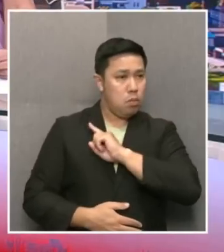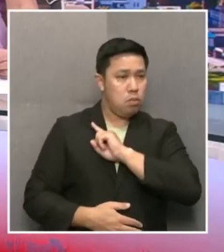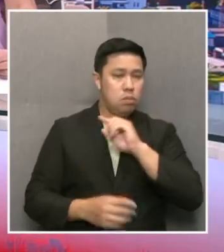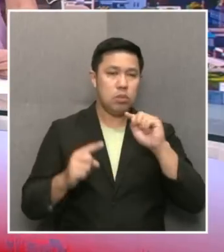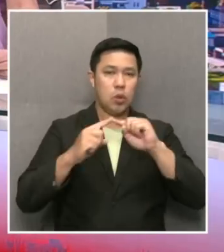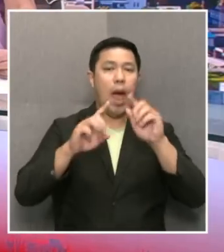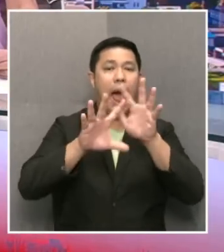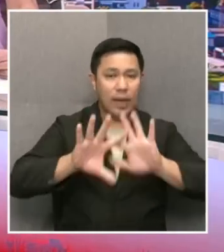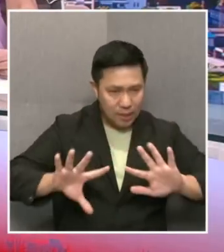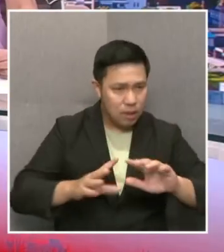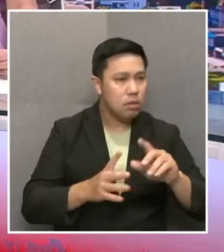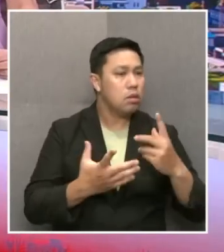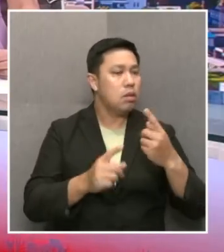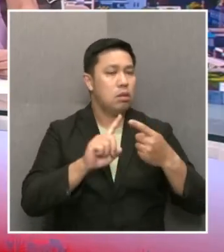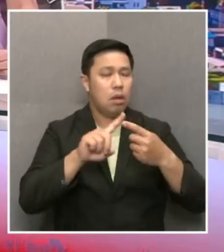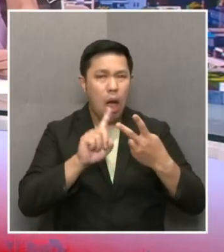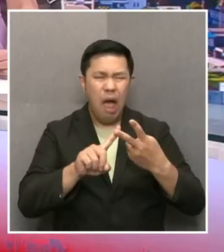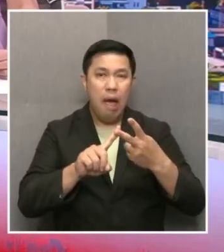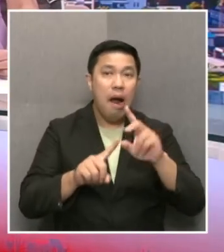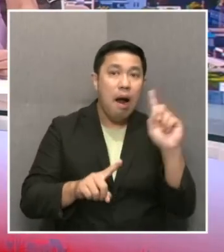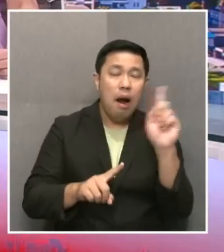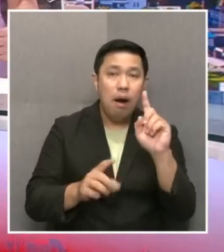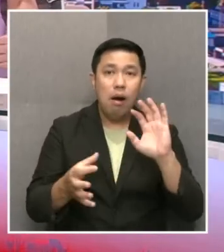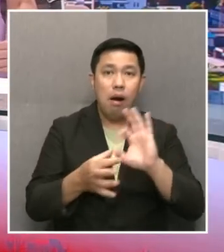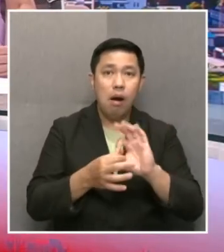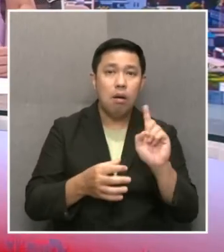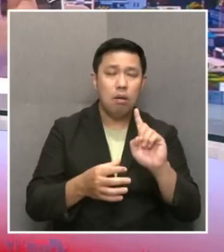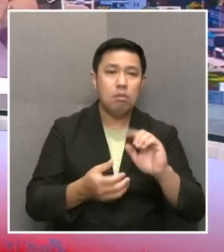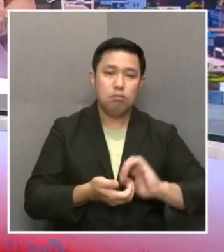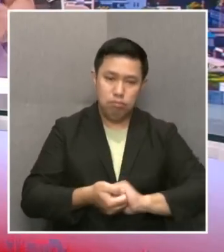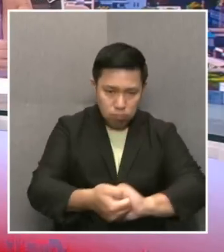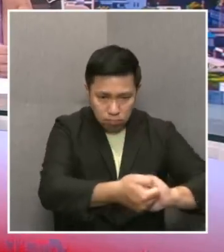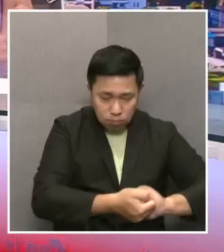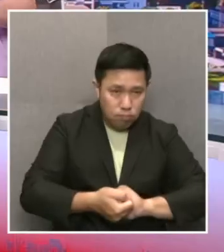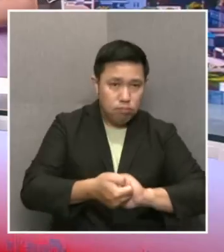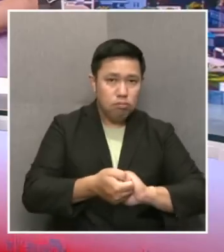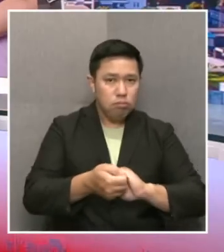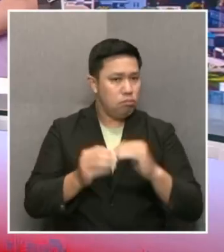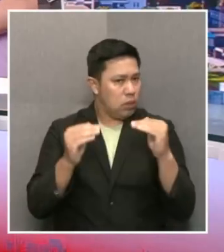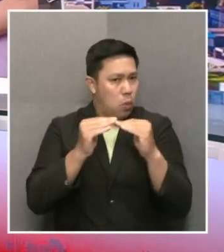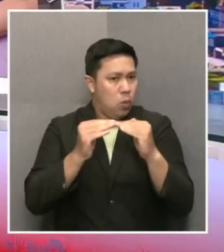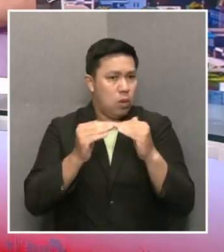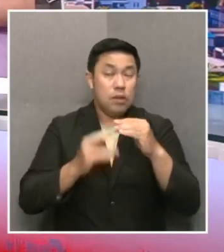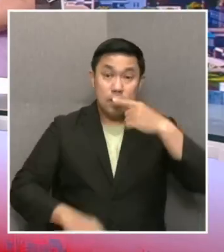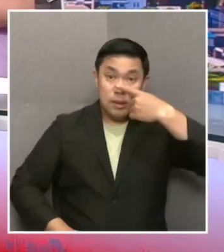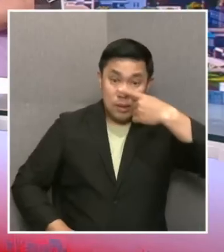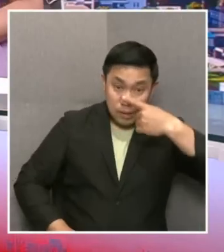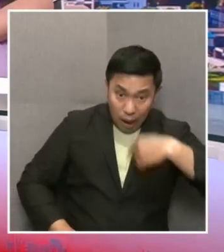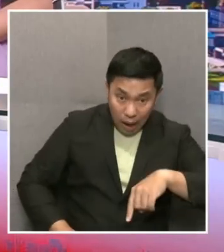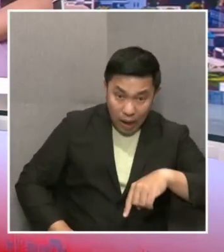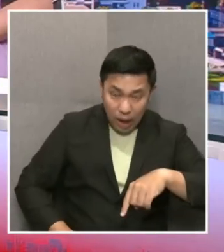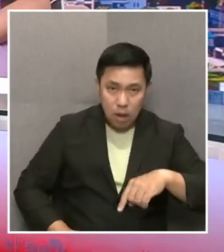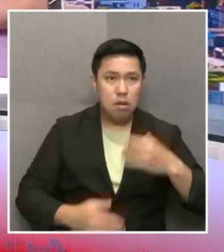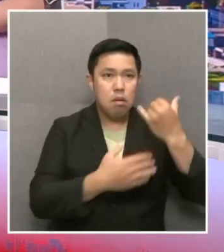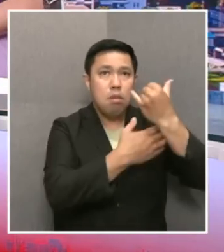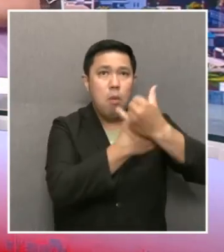าเซียนค่ะรวมไปถึงอีกหนึ่งเรื่องสำคัญนะคะการรักษาความสัมพันธ์แล้วก็ความสมดุลระหว่างประเทศไทยและชาติมหาอ